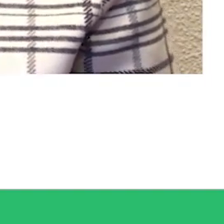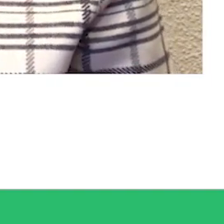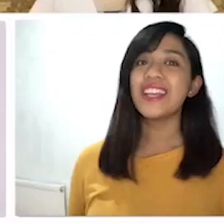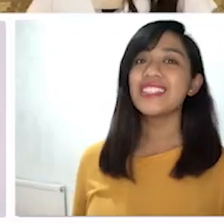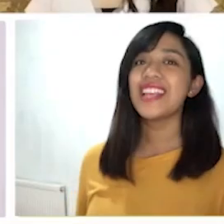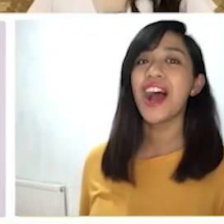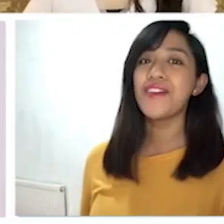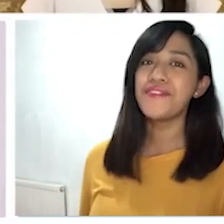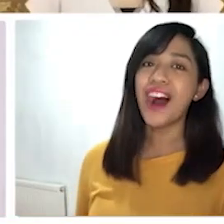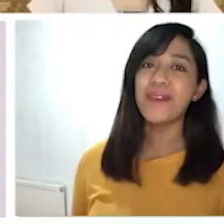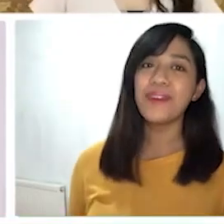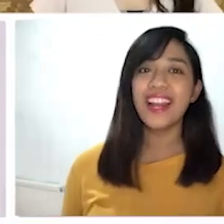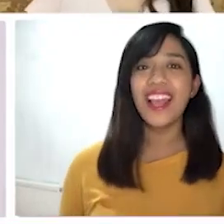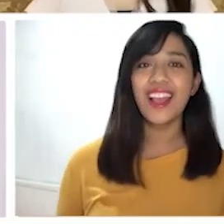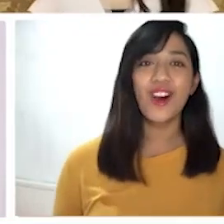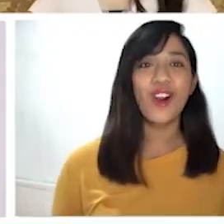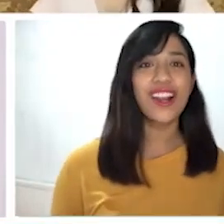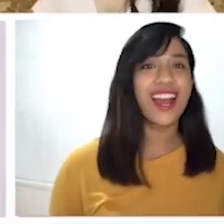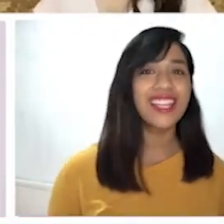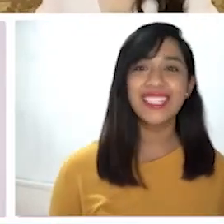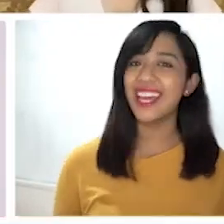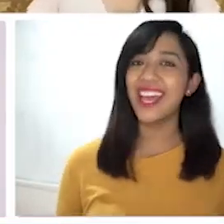CFO.